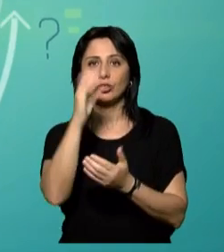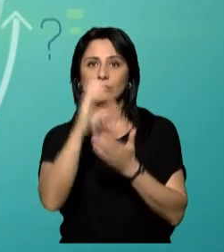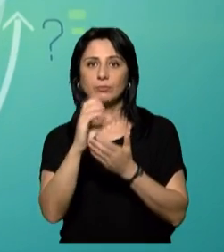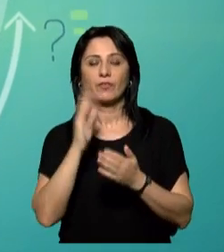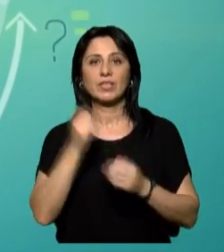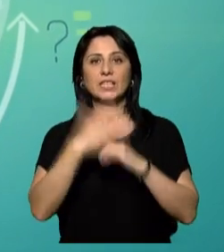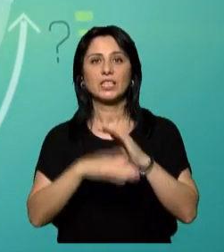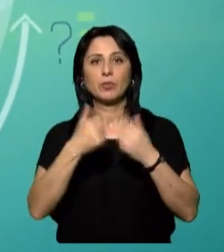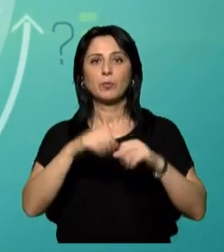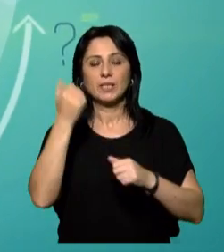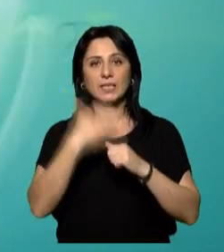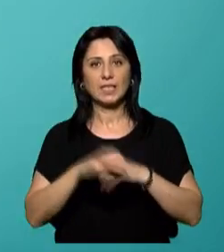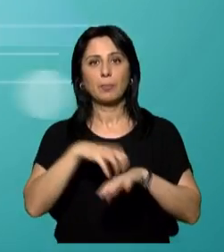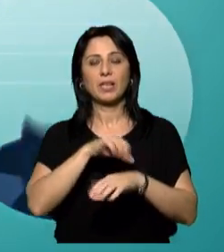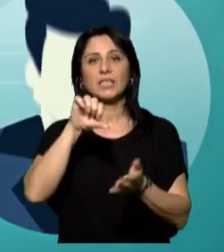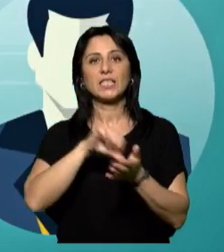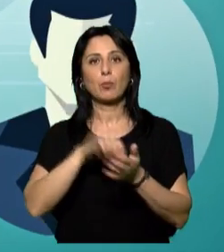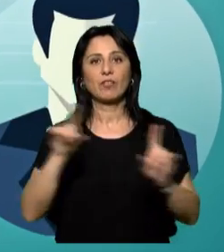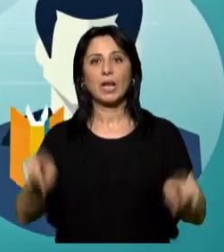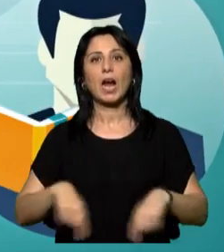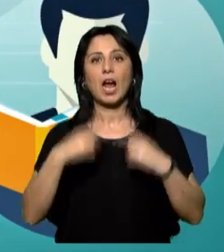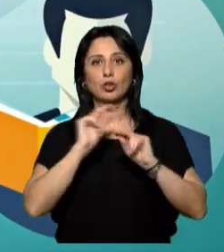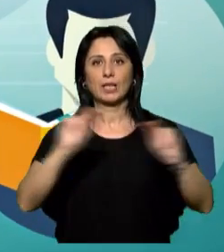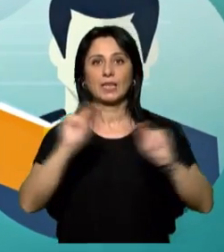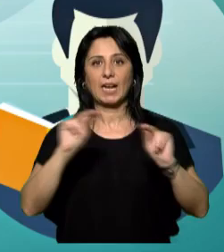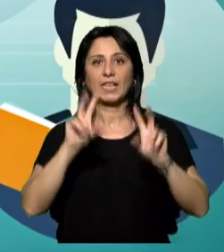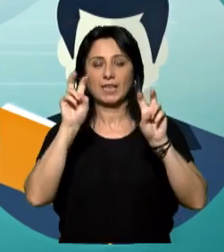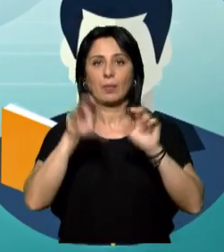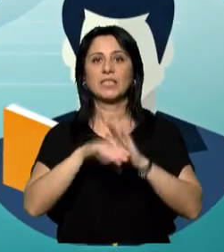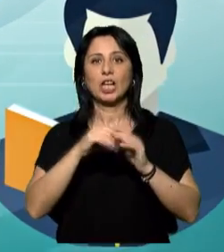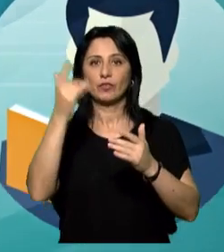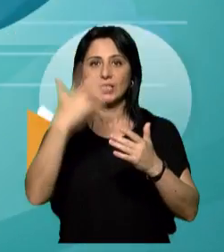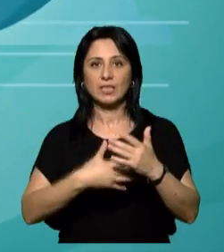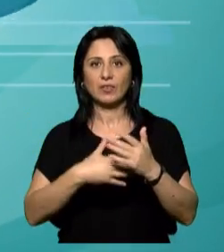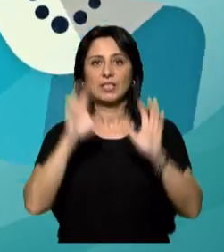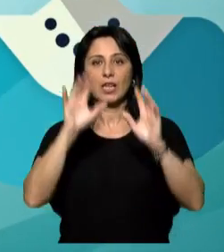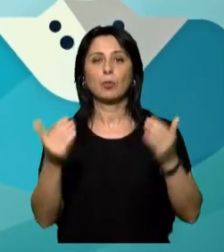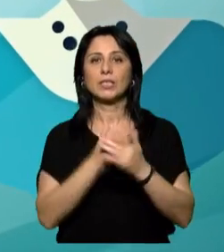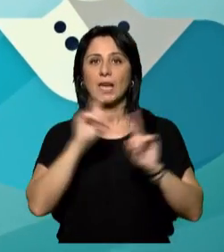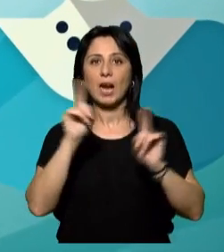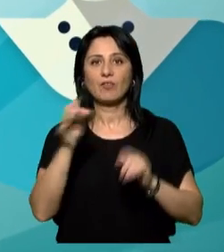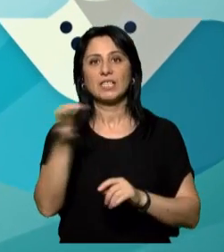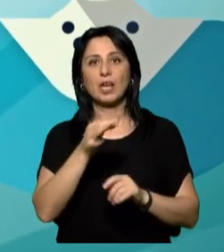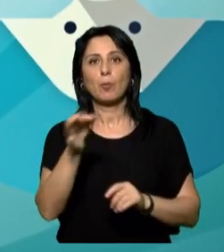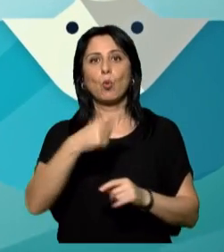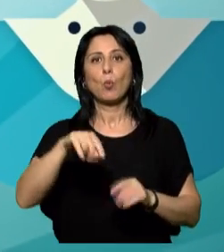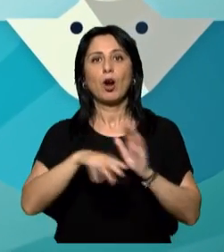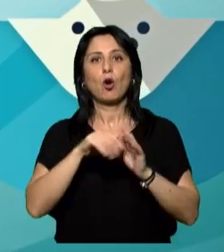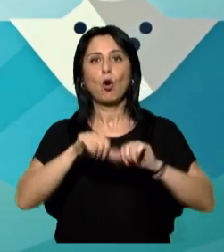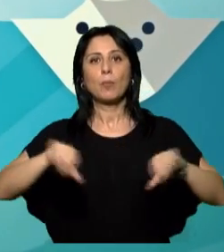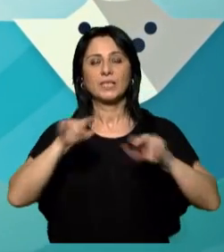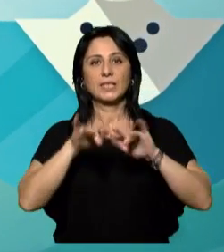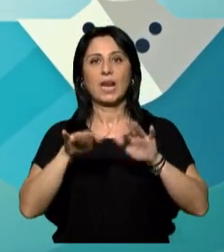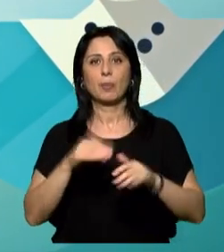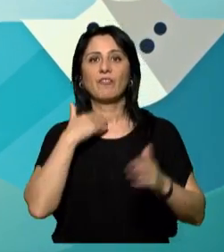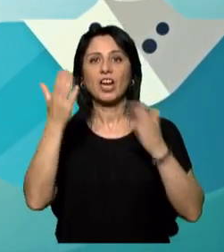կուսակցությունների ներկայացուցիչների համար իրականացնի վերապատրաստումներ հետևյալ թեմաներով. ընտրական շրջան, օրենսդրական հաղորդումներ, քաղաքային և թաղային ընտրական հանձնաժողովի գործունեություն,